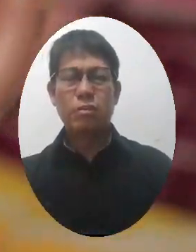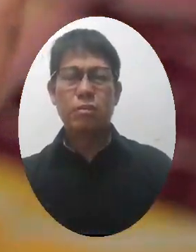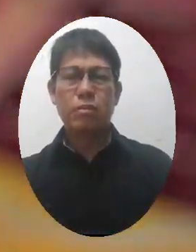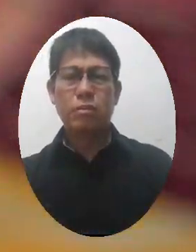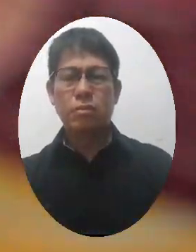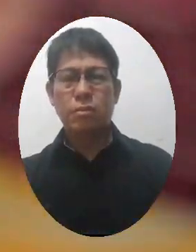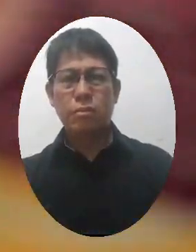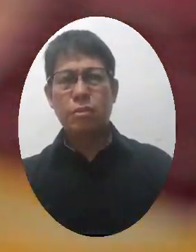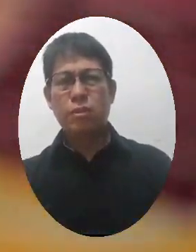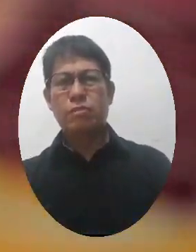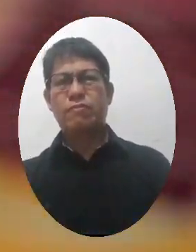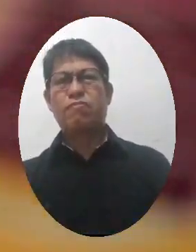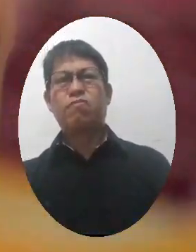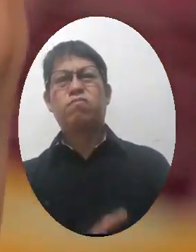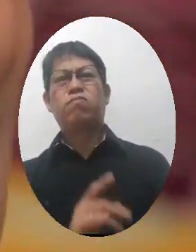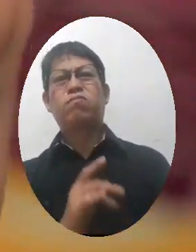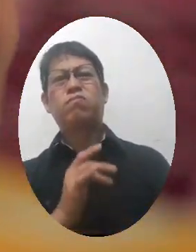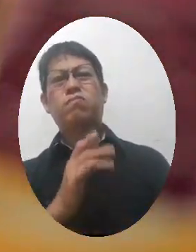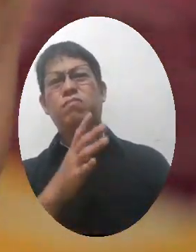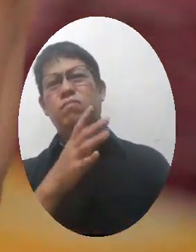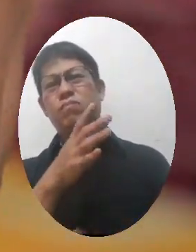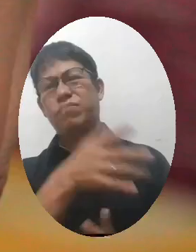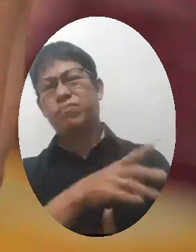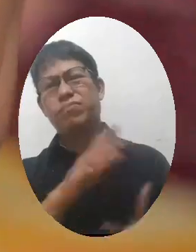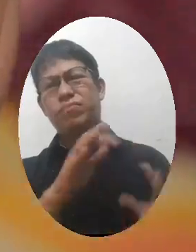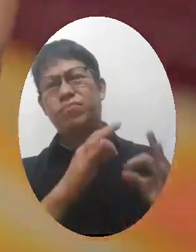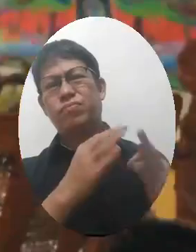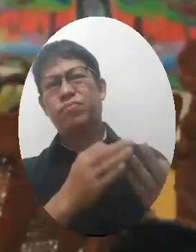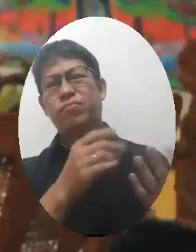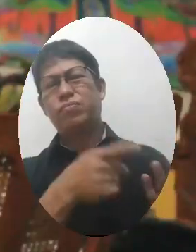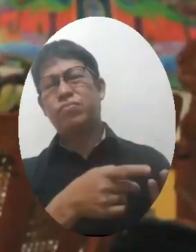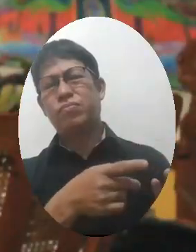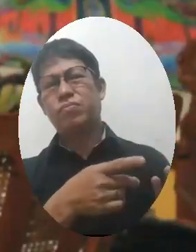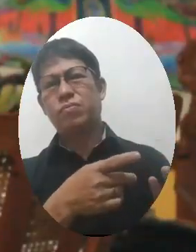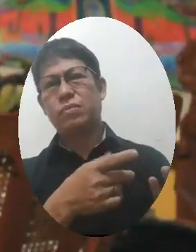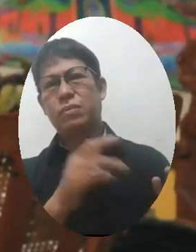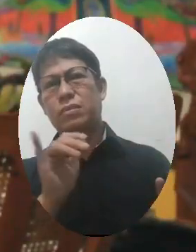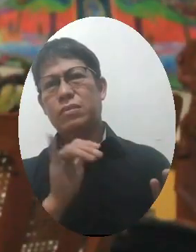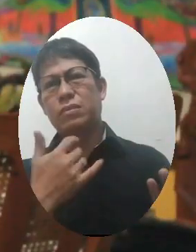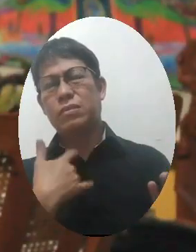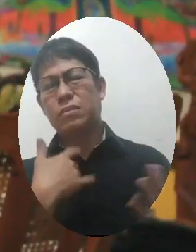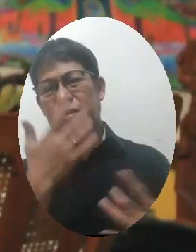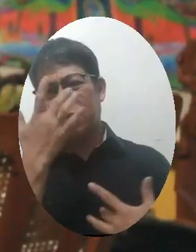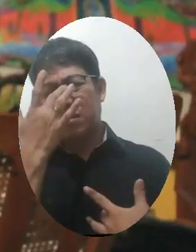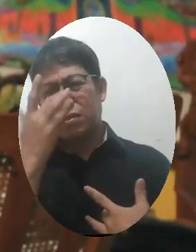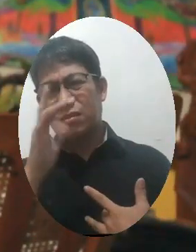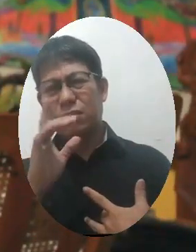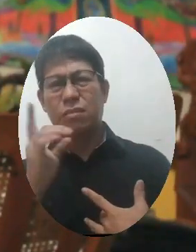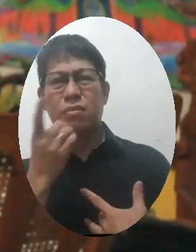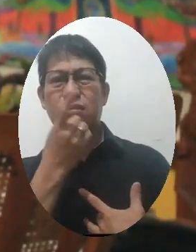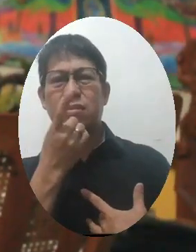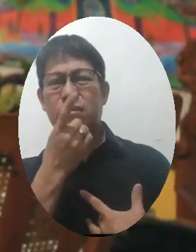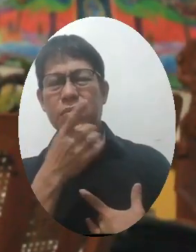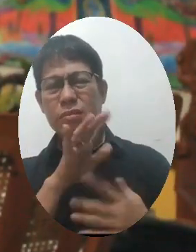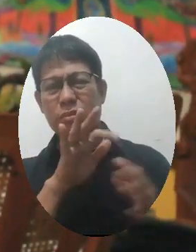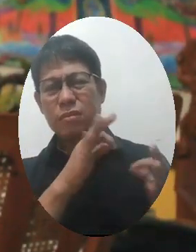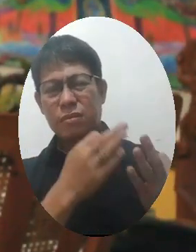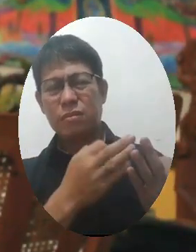Ama sa club, yung kalagayan ng pamilya, napag-alaman natin na mayroong diabetes pala si Glenda